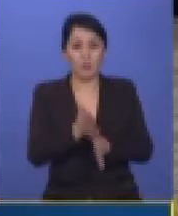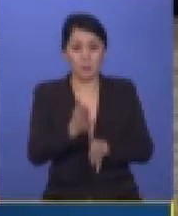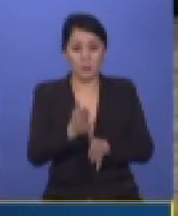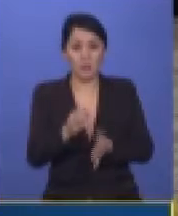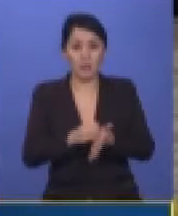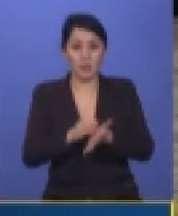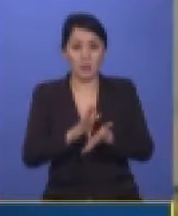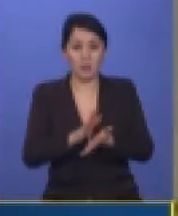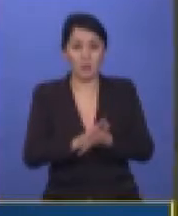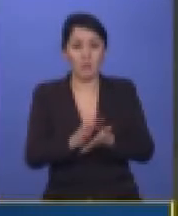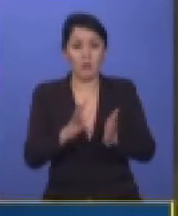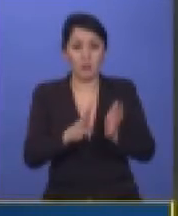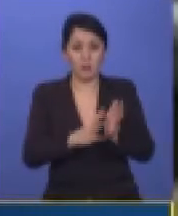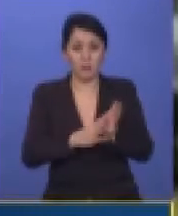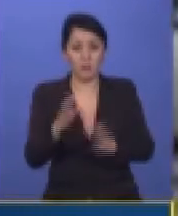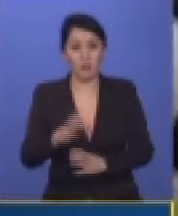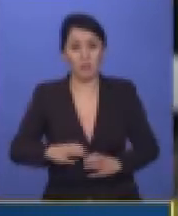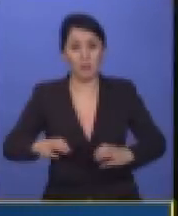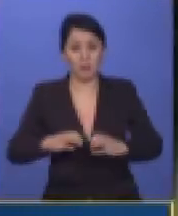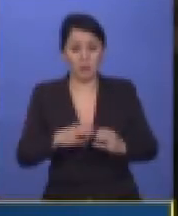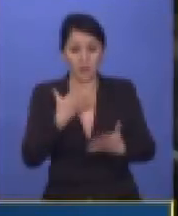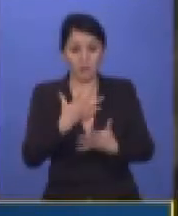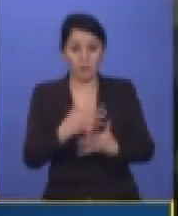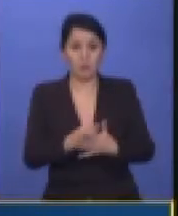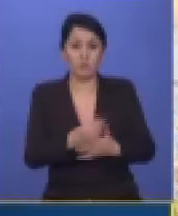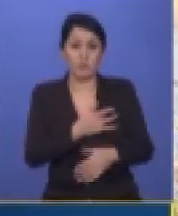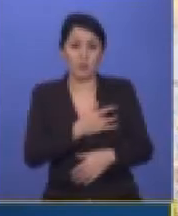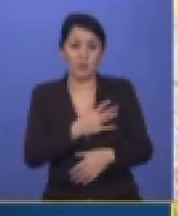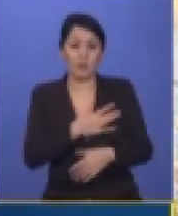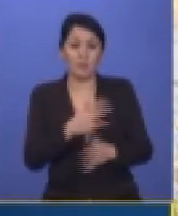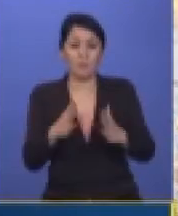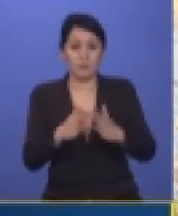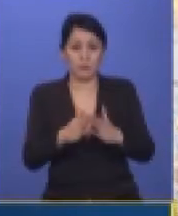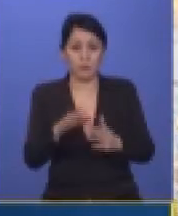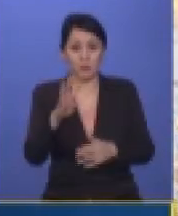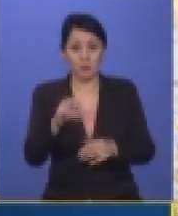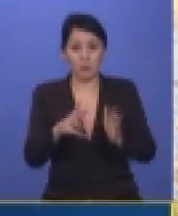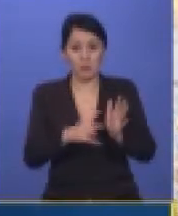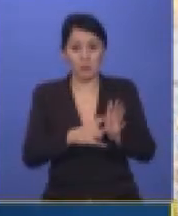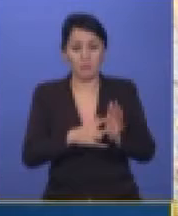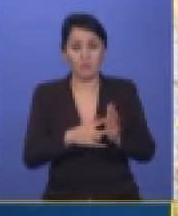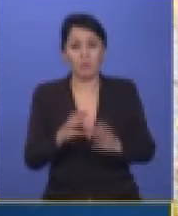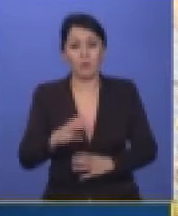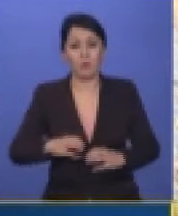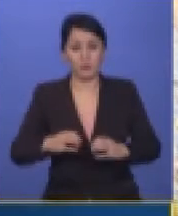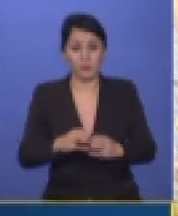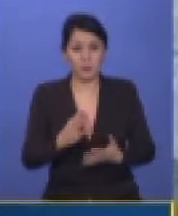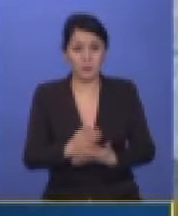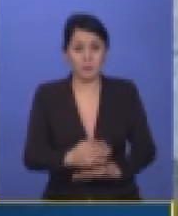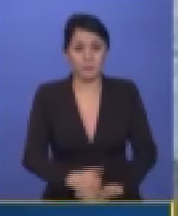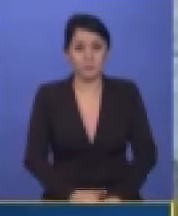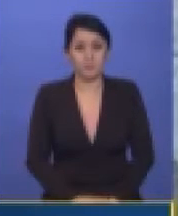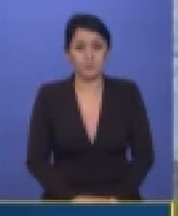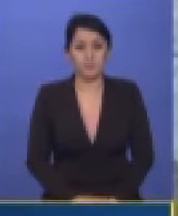них зарегистрировано 90 объединений собственников имущества и создано 938 простых товариществ. Наталья Итова,